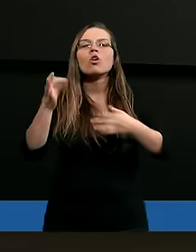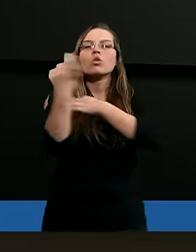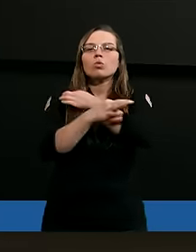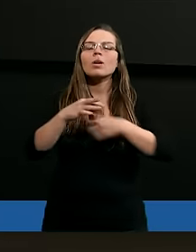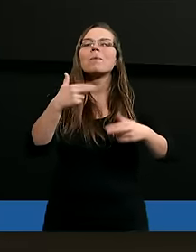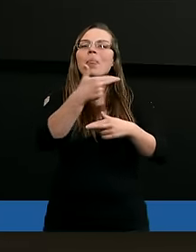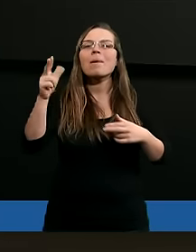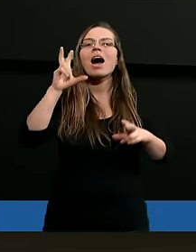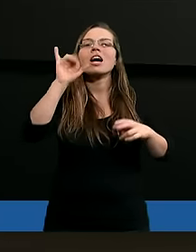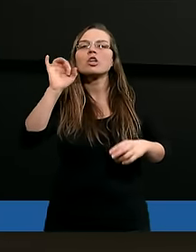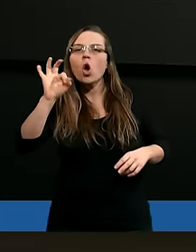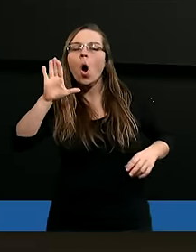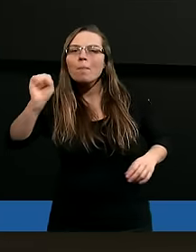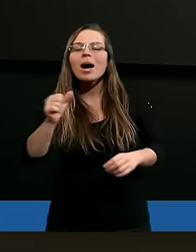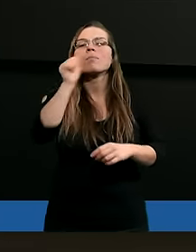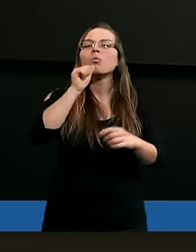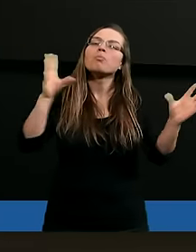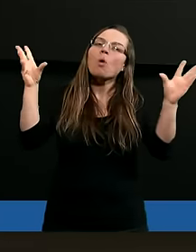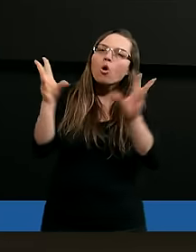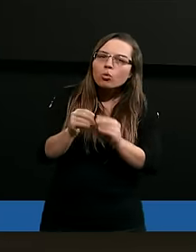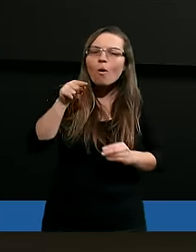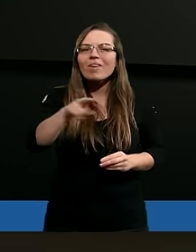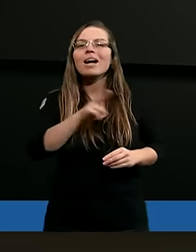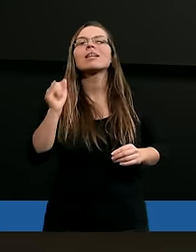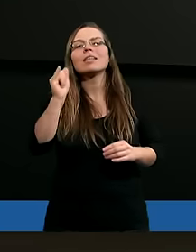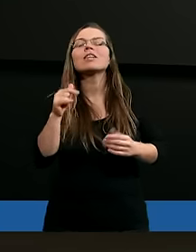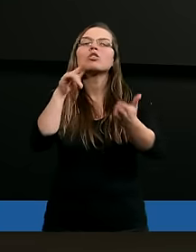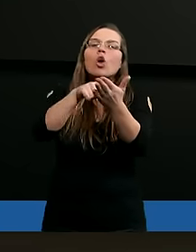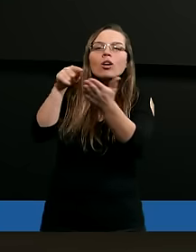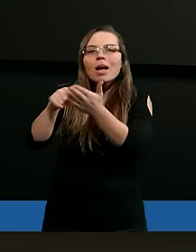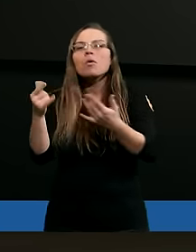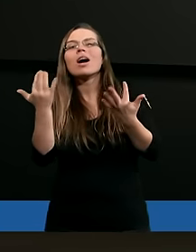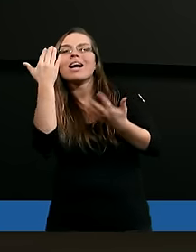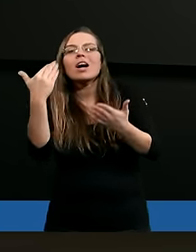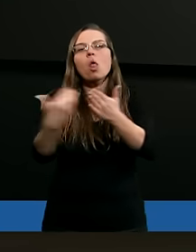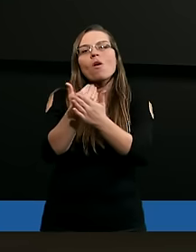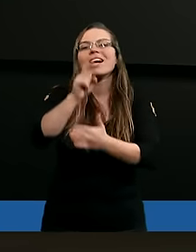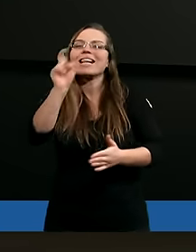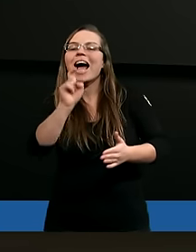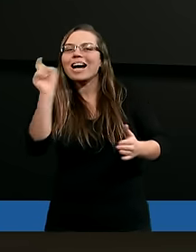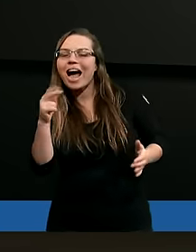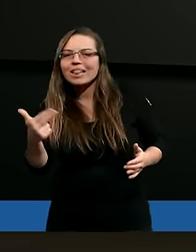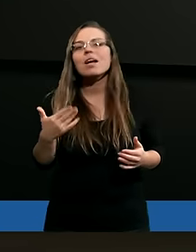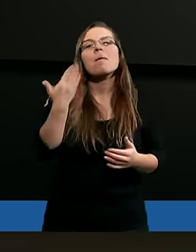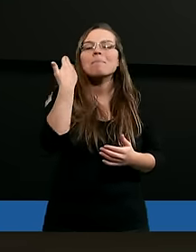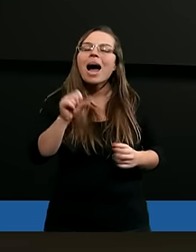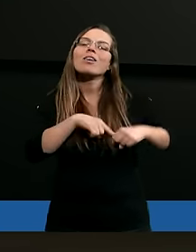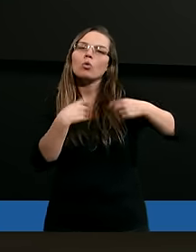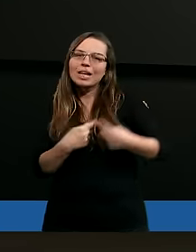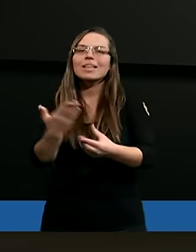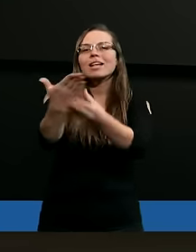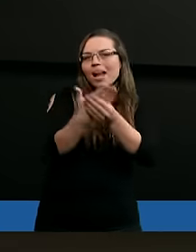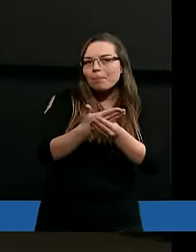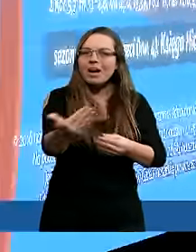temat Księgi Hioba. Spróbujemy ją podsumować i dotkniemy jeszcze kilku nowych zagadnień. Bardzo